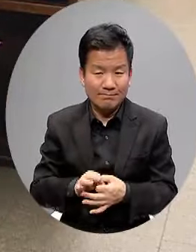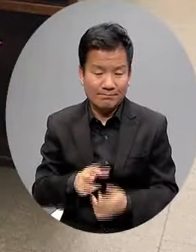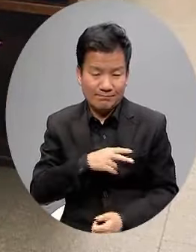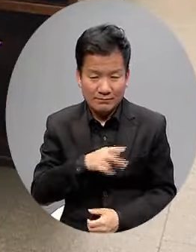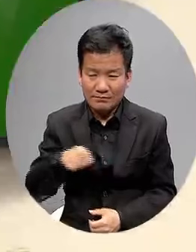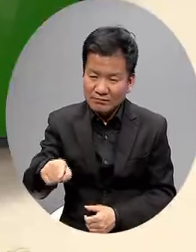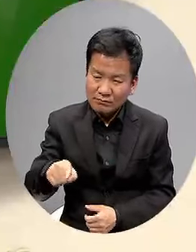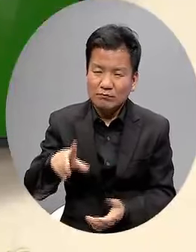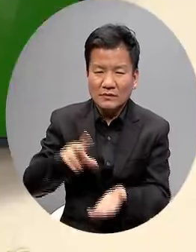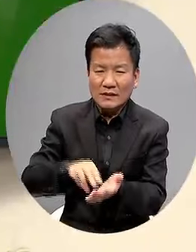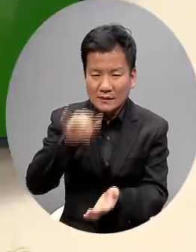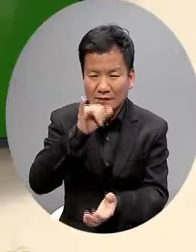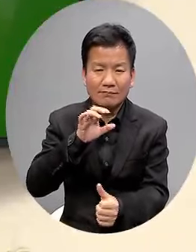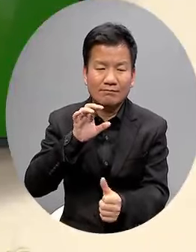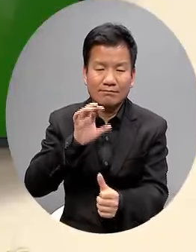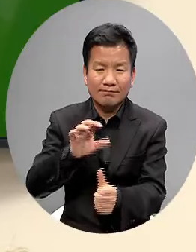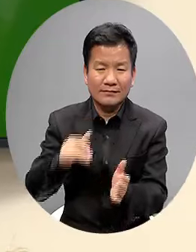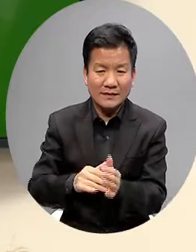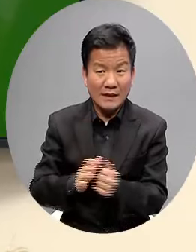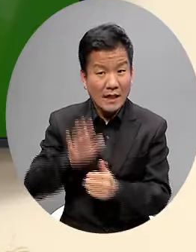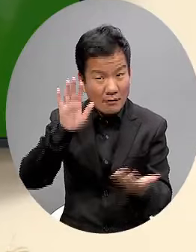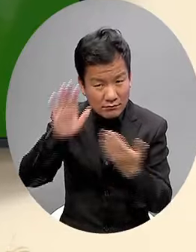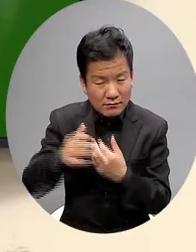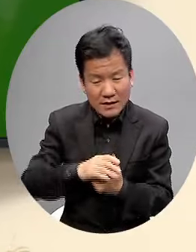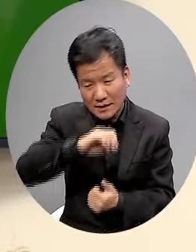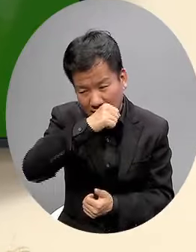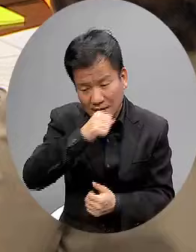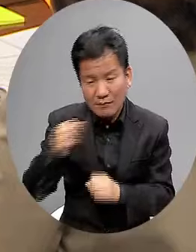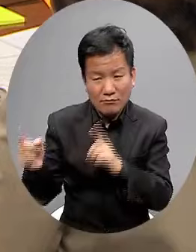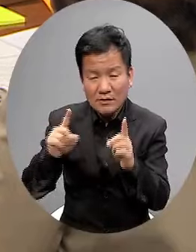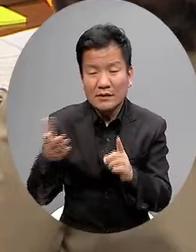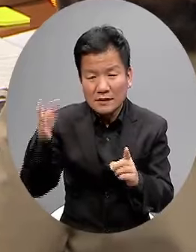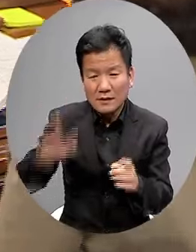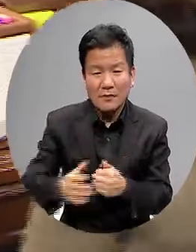제동을 걸었습니다 나중에 예결위가